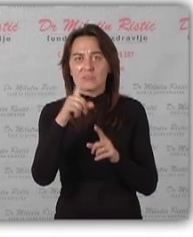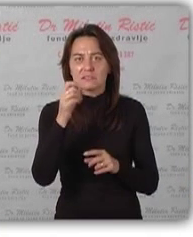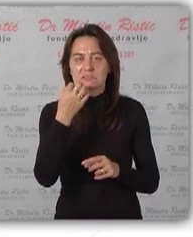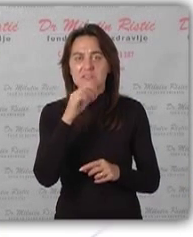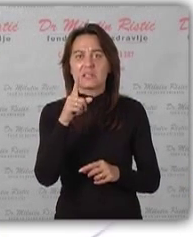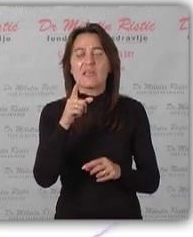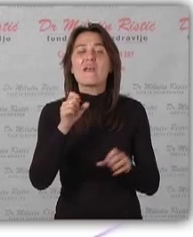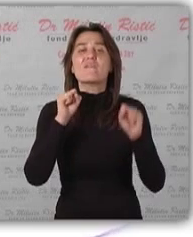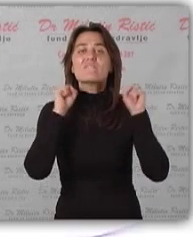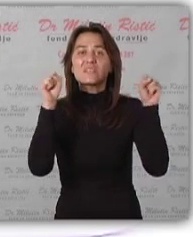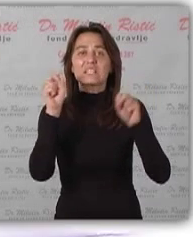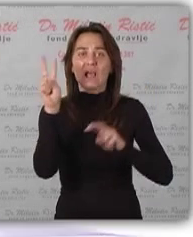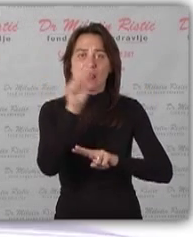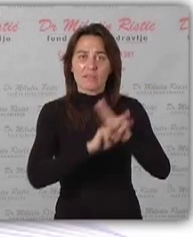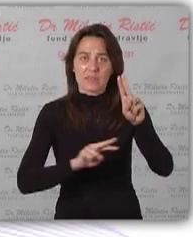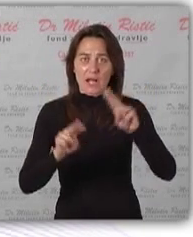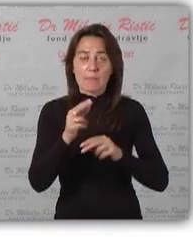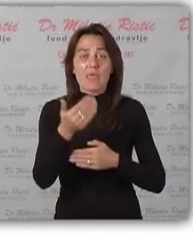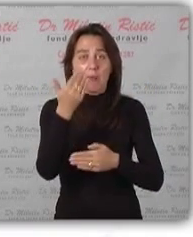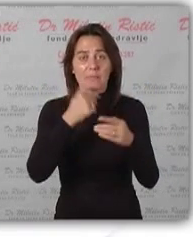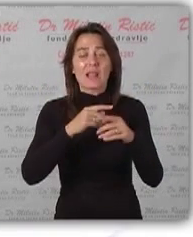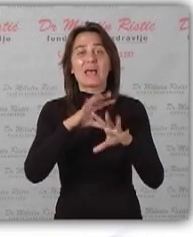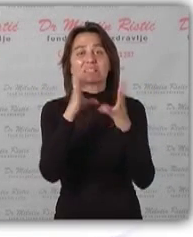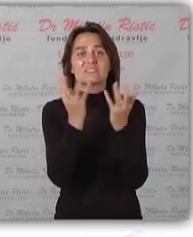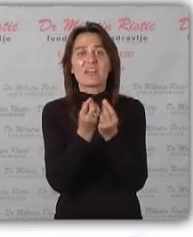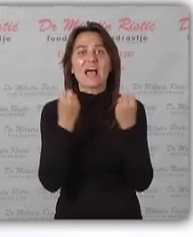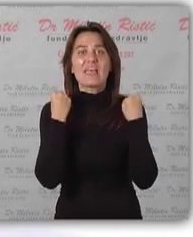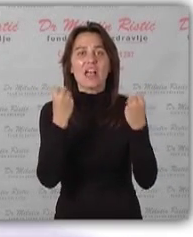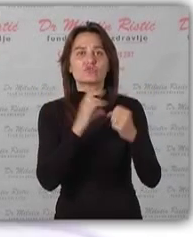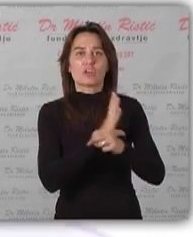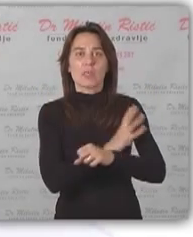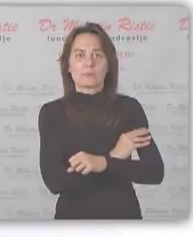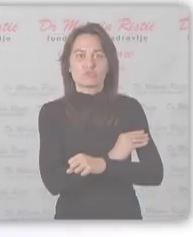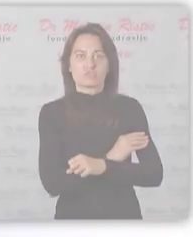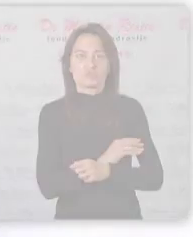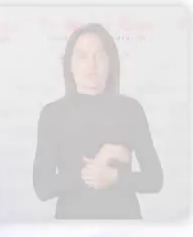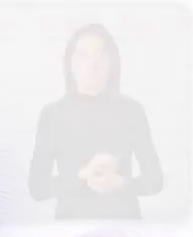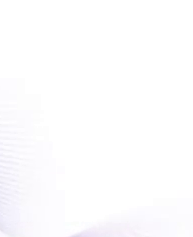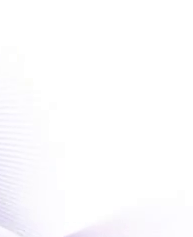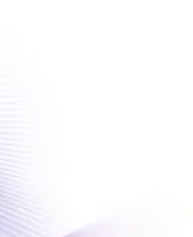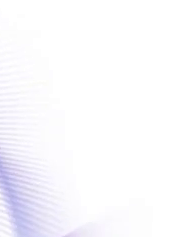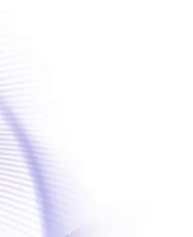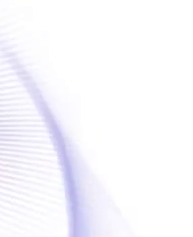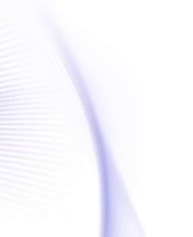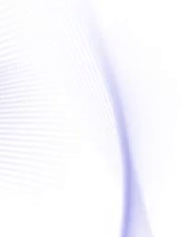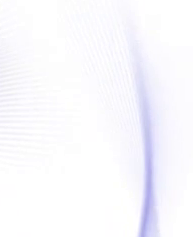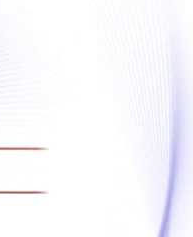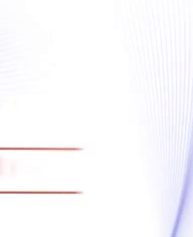hondroprotektivi, a važna je uloga fizikalne terapije, pre svega zbog jačanja okolnih mišića.